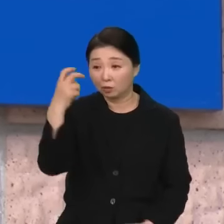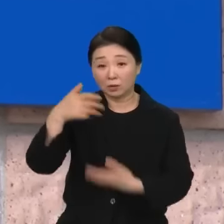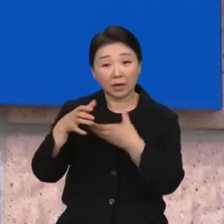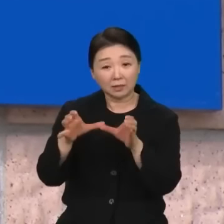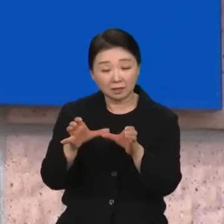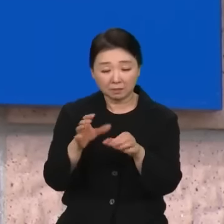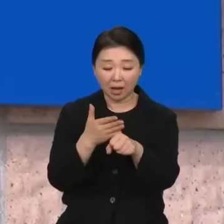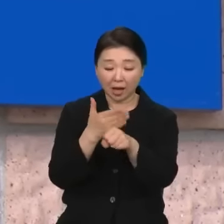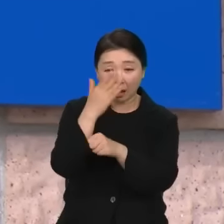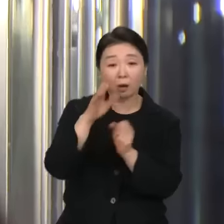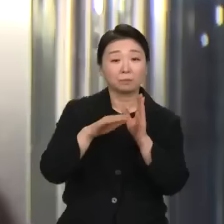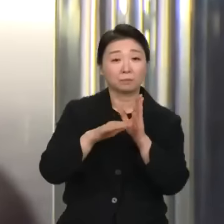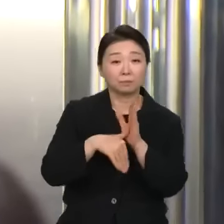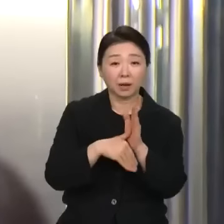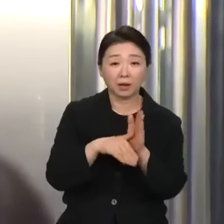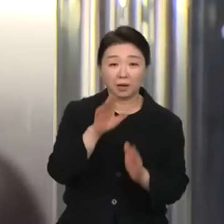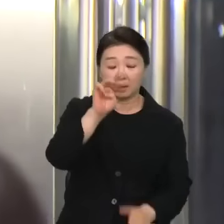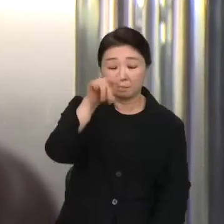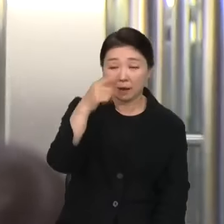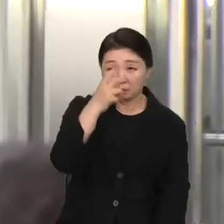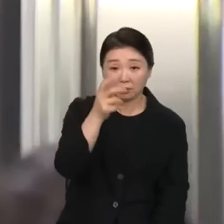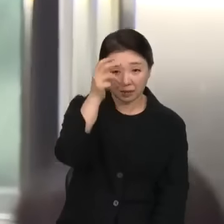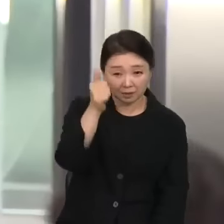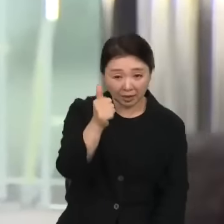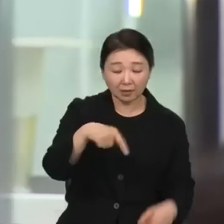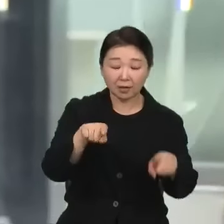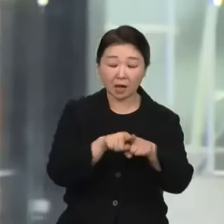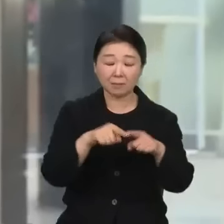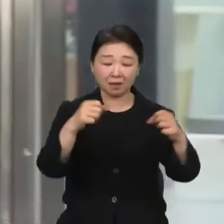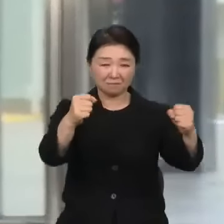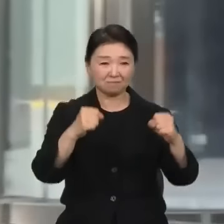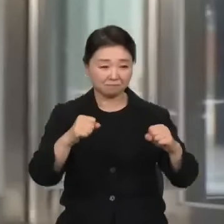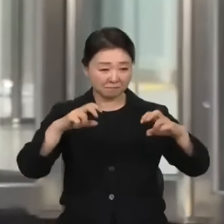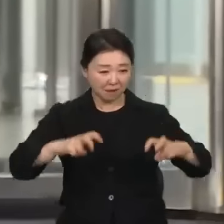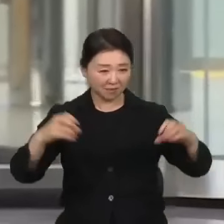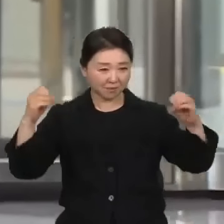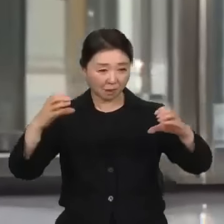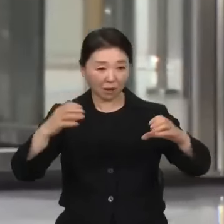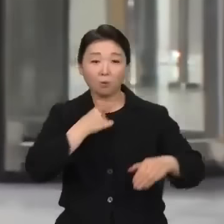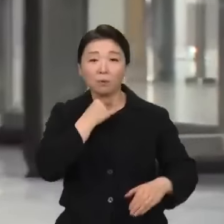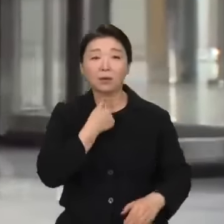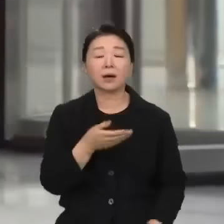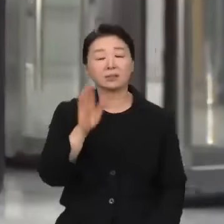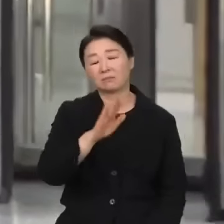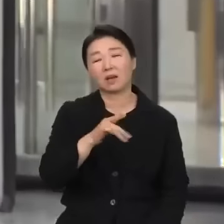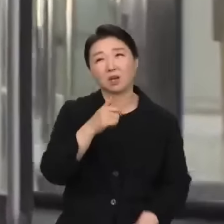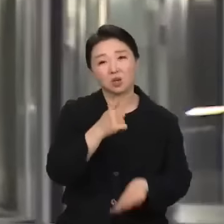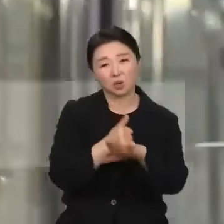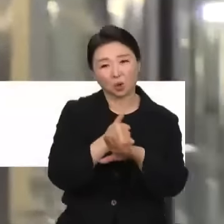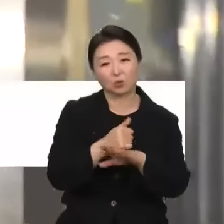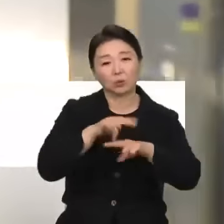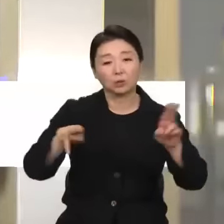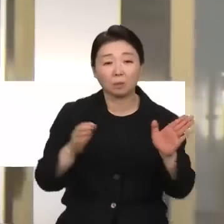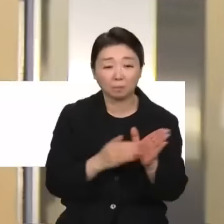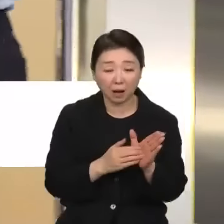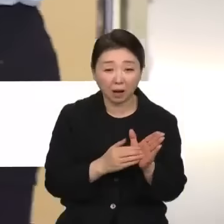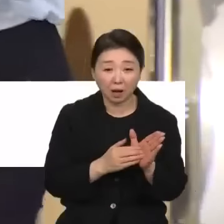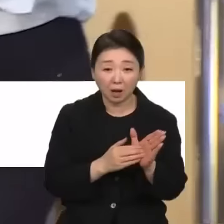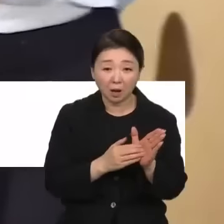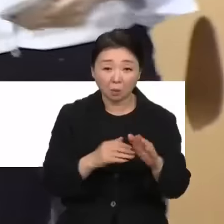밤 9시쯤 박정훈 전 해병대 수사단장과의 대질 조사를 하려고 했지만 결국 못했습니다. 오늘 혹시 대질 신문 거부하신